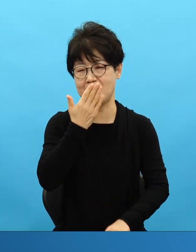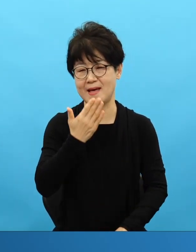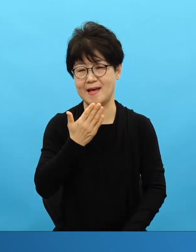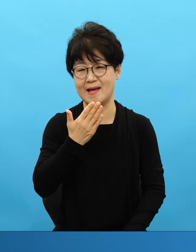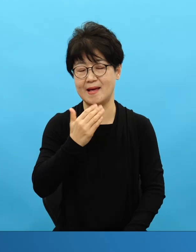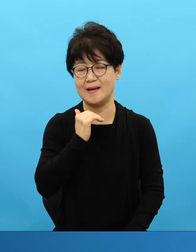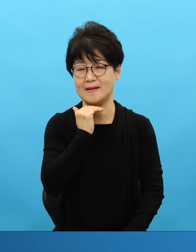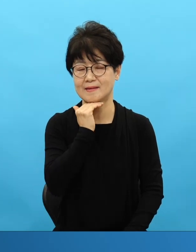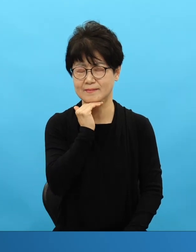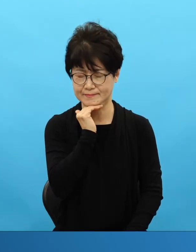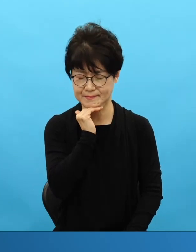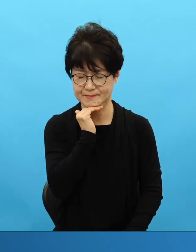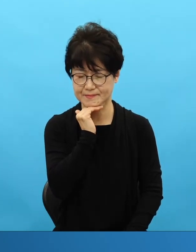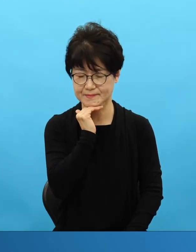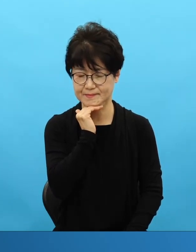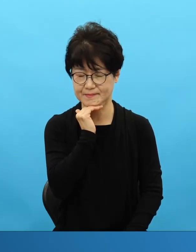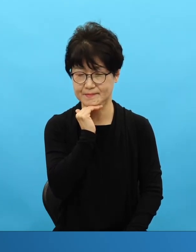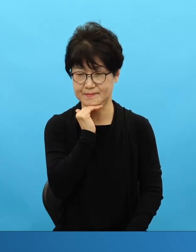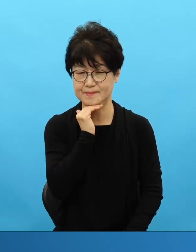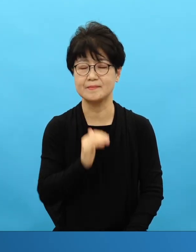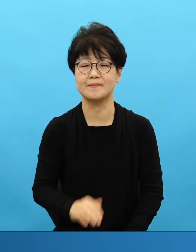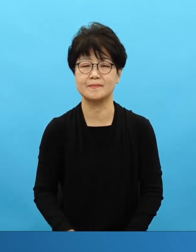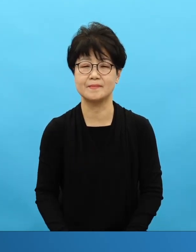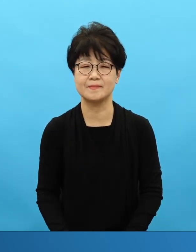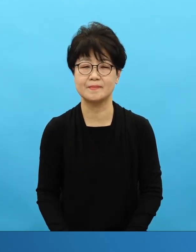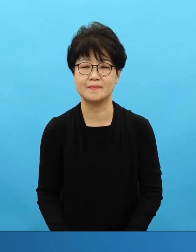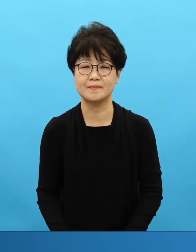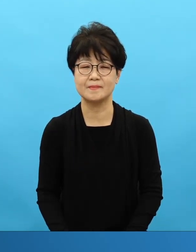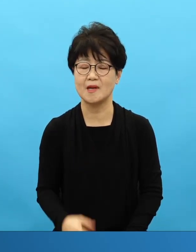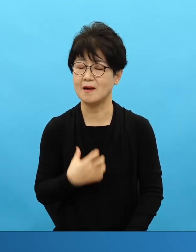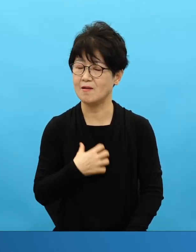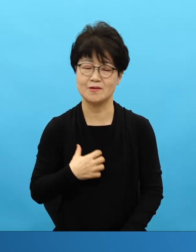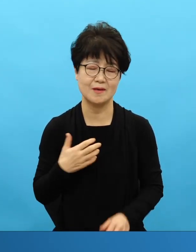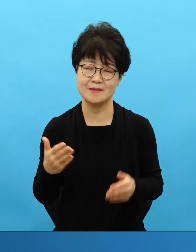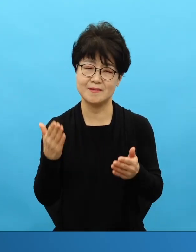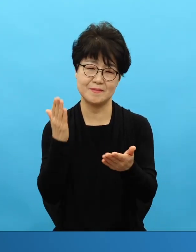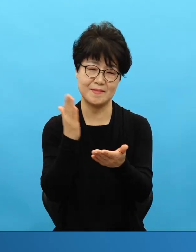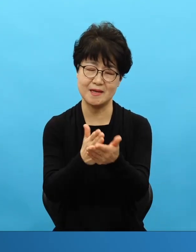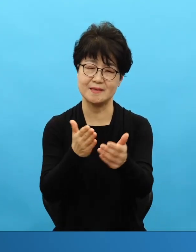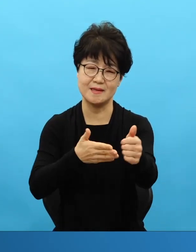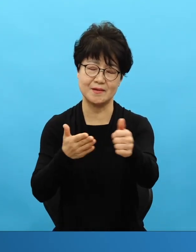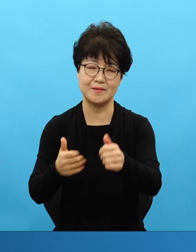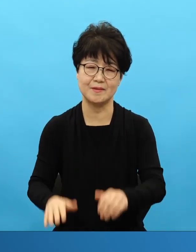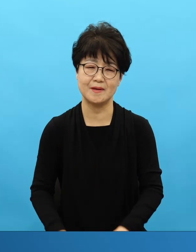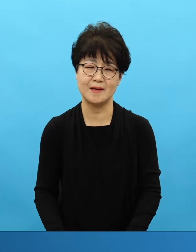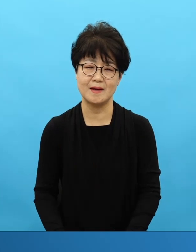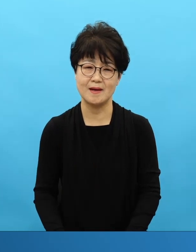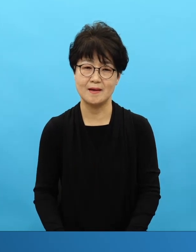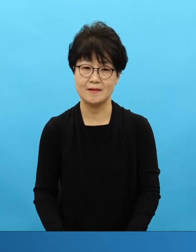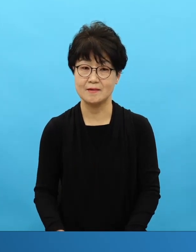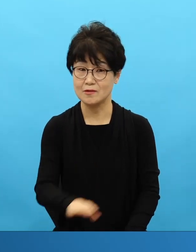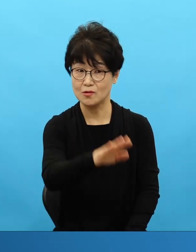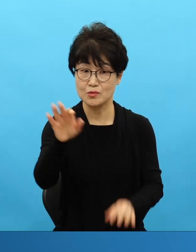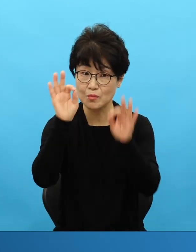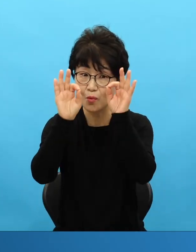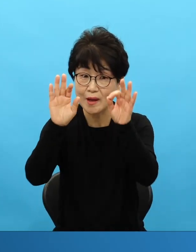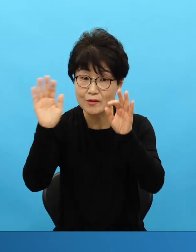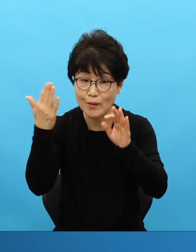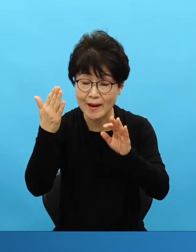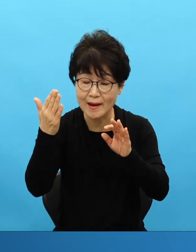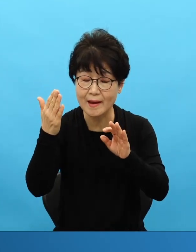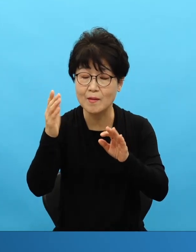기다림입니다. You wait. 걱정하지 마세요. Don't worry. 그리고 뭔가가 보임 땅끝이 보입니다. Then you will see the ends of the earth.